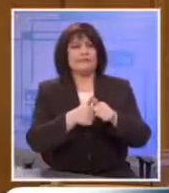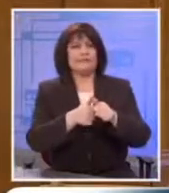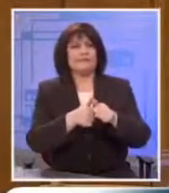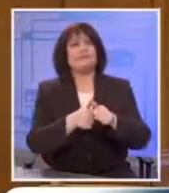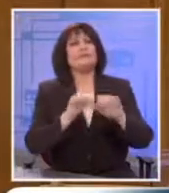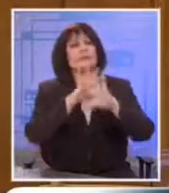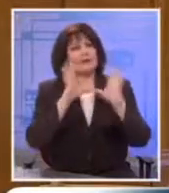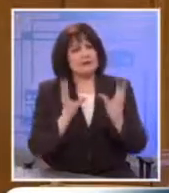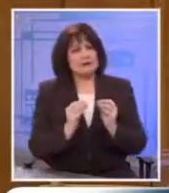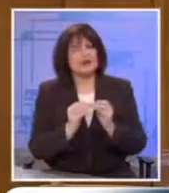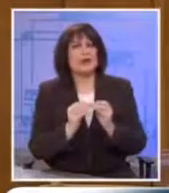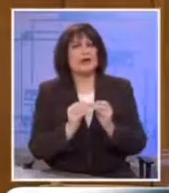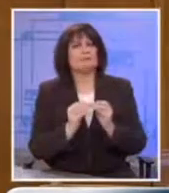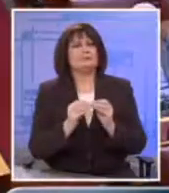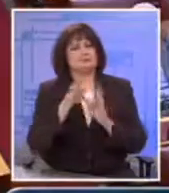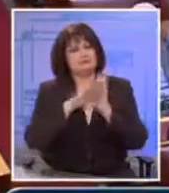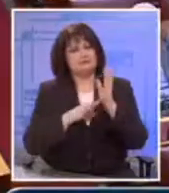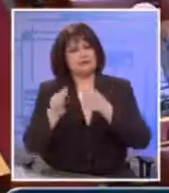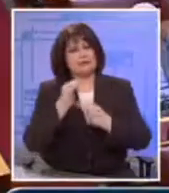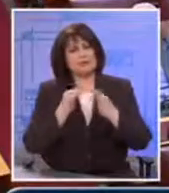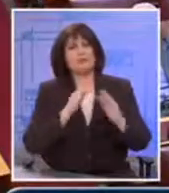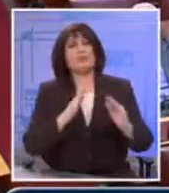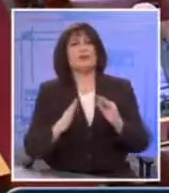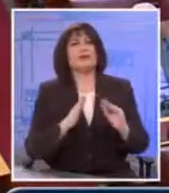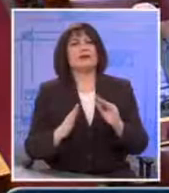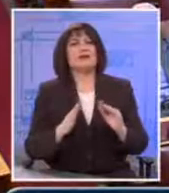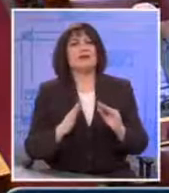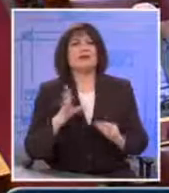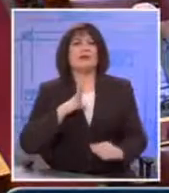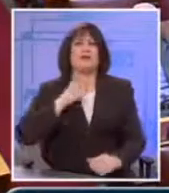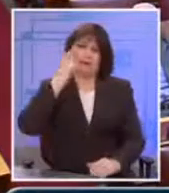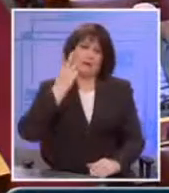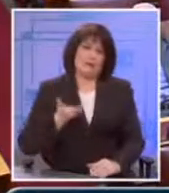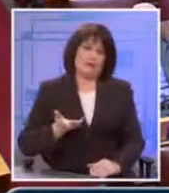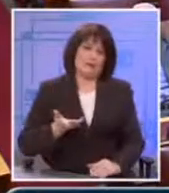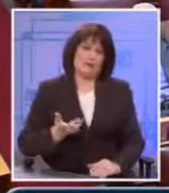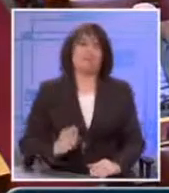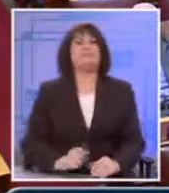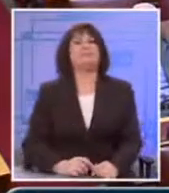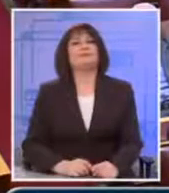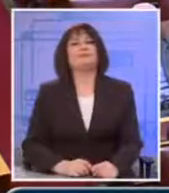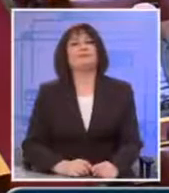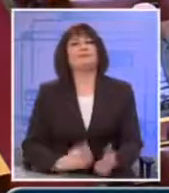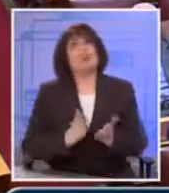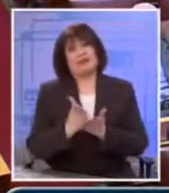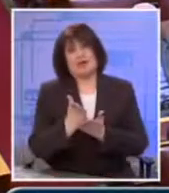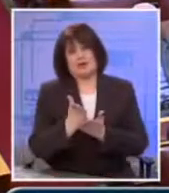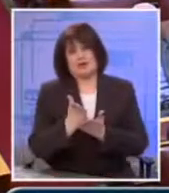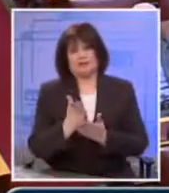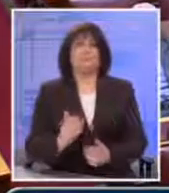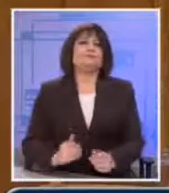στο πλαίσιο που μπαίνει όταν προασπίζεται τα δικαιώματα και τη δικαιοσύνη.